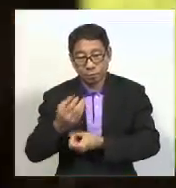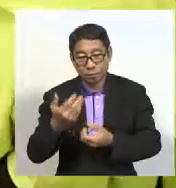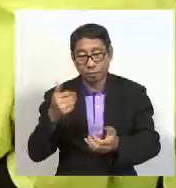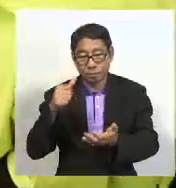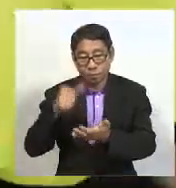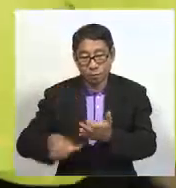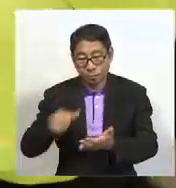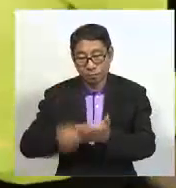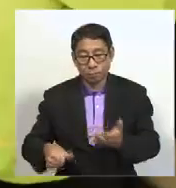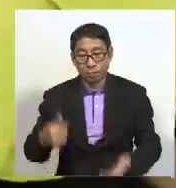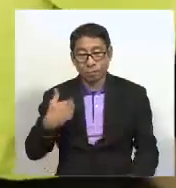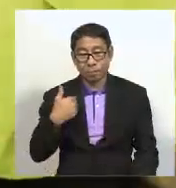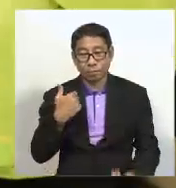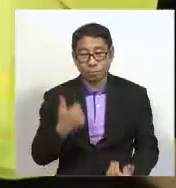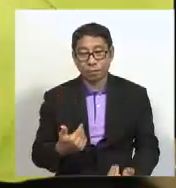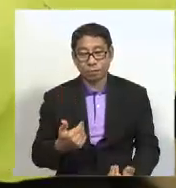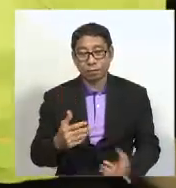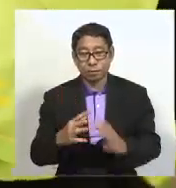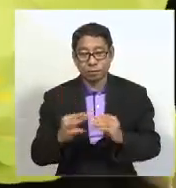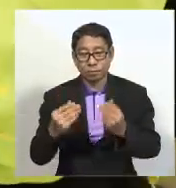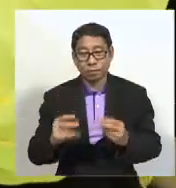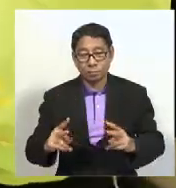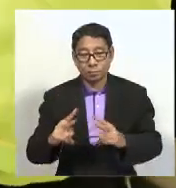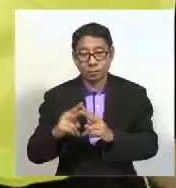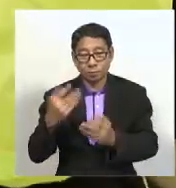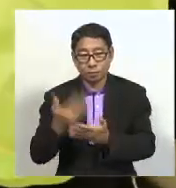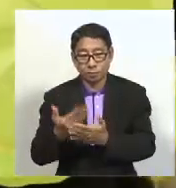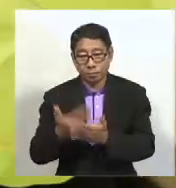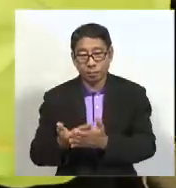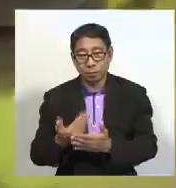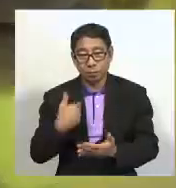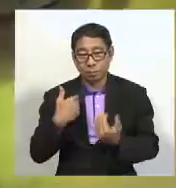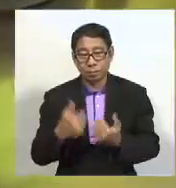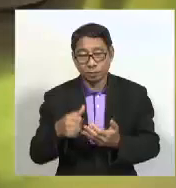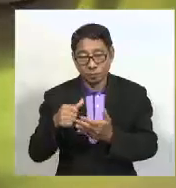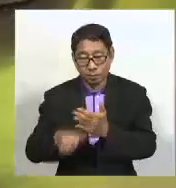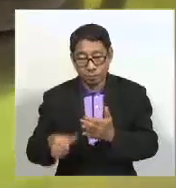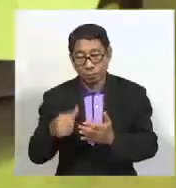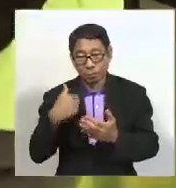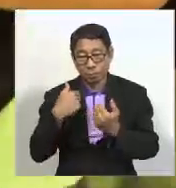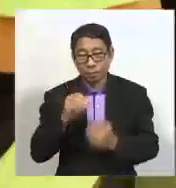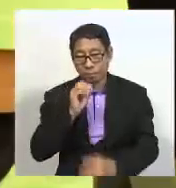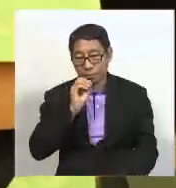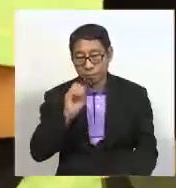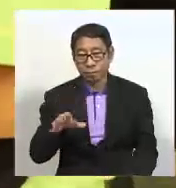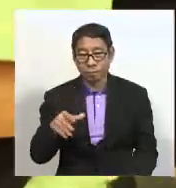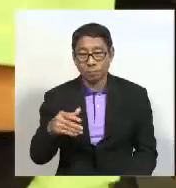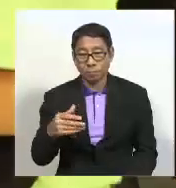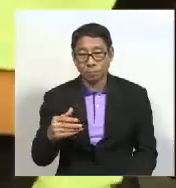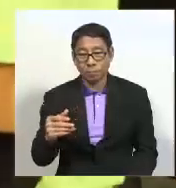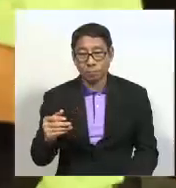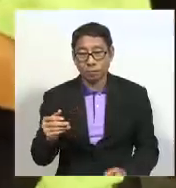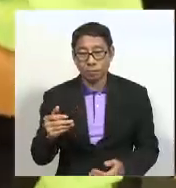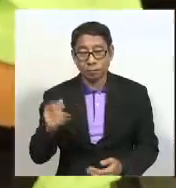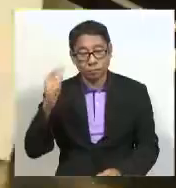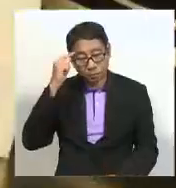ดนเก็บภาษีเรื่องนี้ทางกระทรวงการคลังทางกรมสรรพากรยืนยันแล้วนะคะว่าจะ